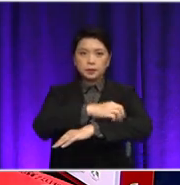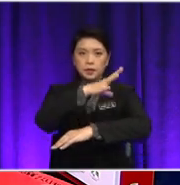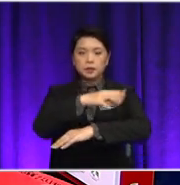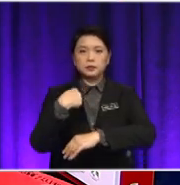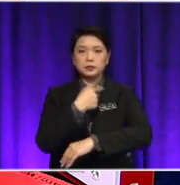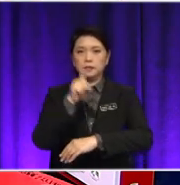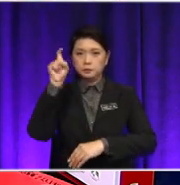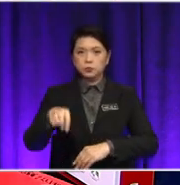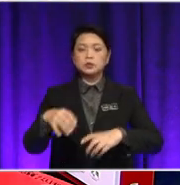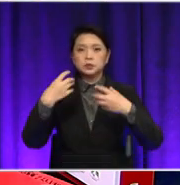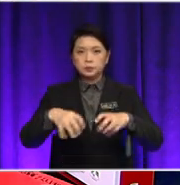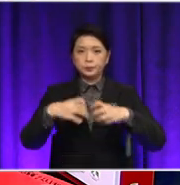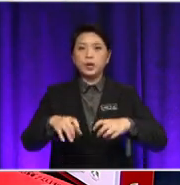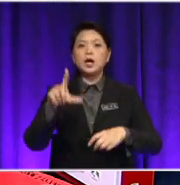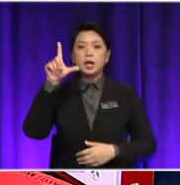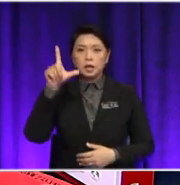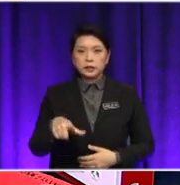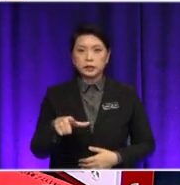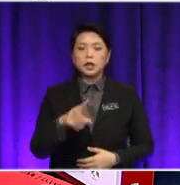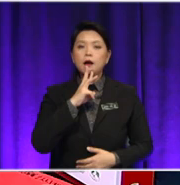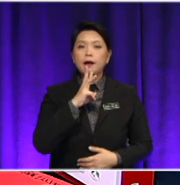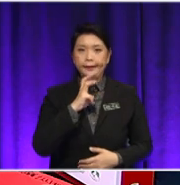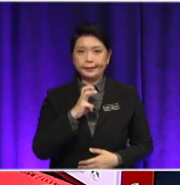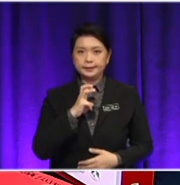cepat-cepat letak ice. Okey.